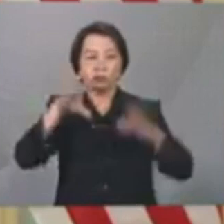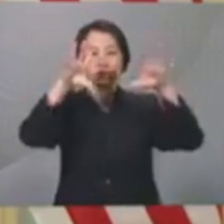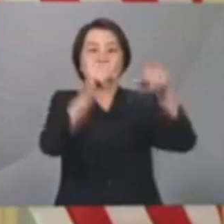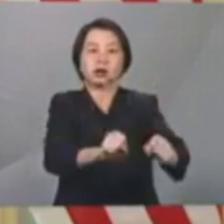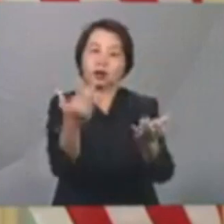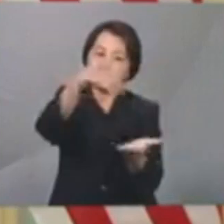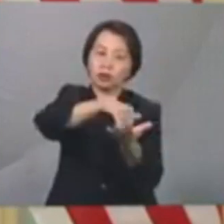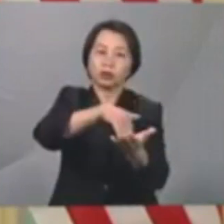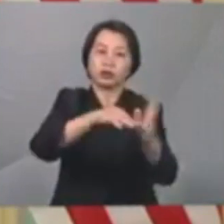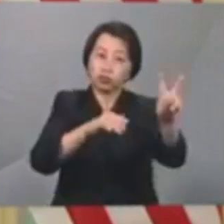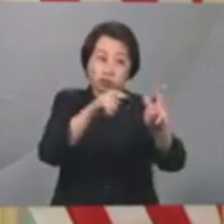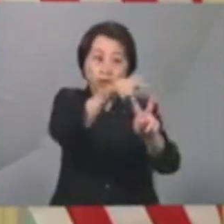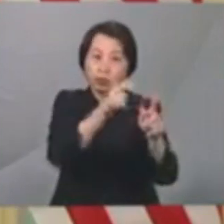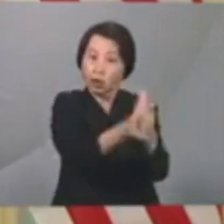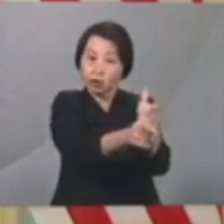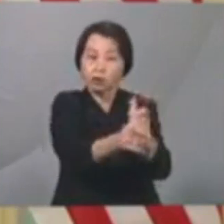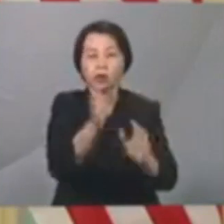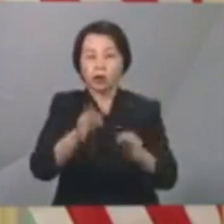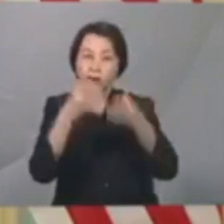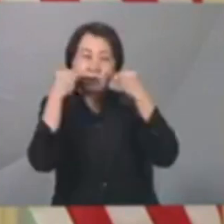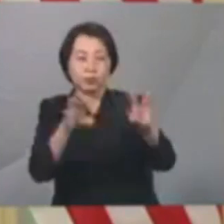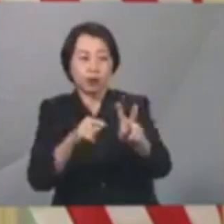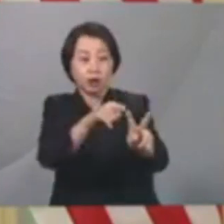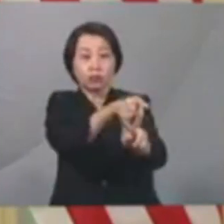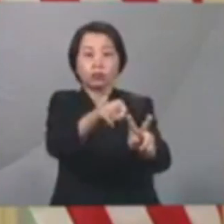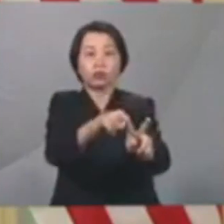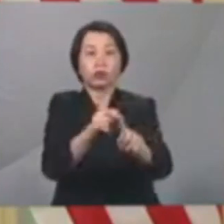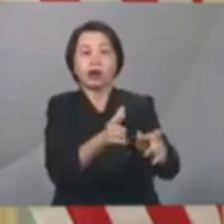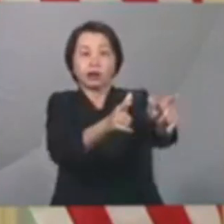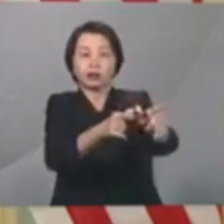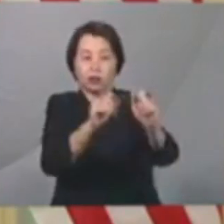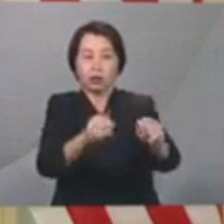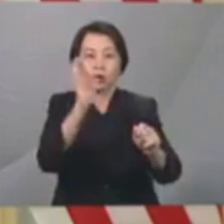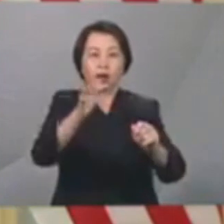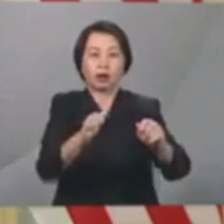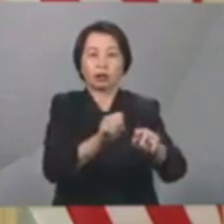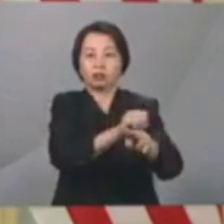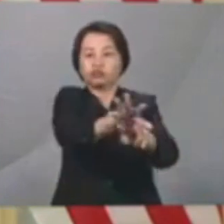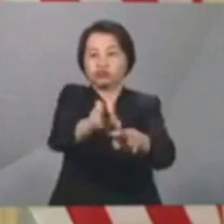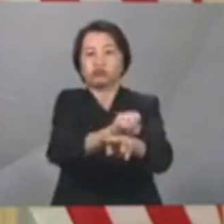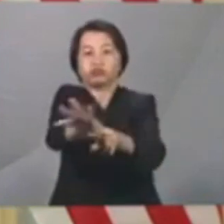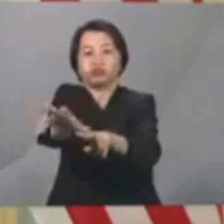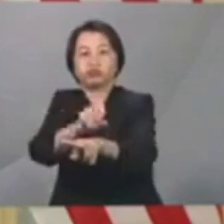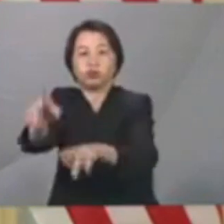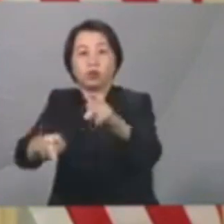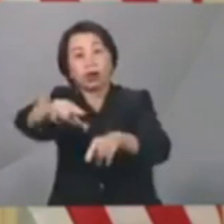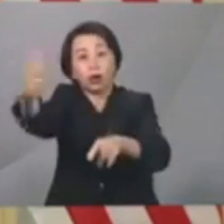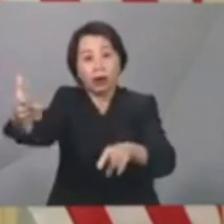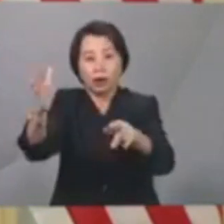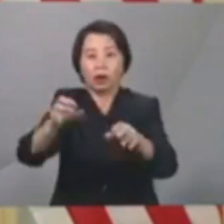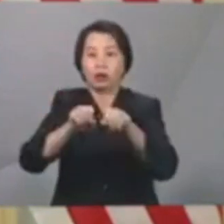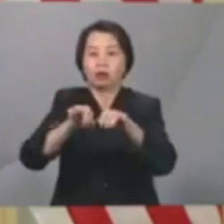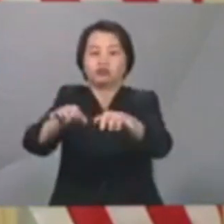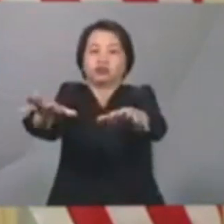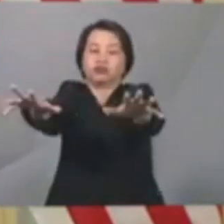menangkap semula mereka. Sebab jika dibiarkan, tentu sajalah mereka akan menjangkiti orang lain dan seterusnya akan merebak